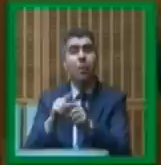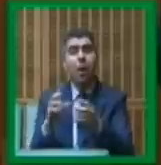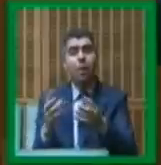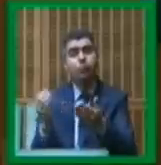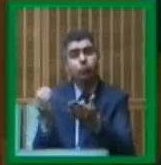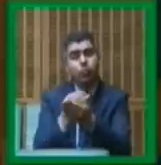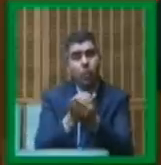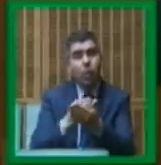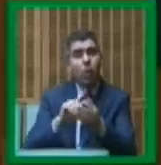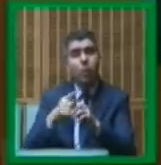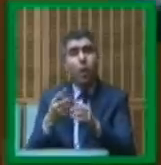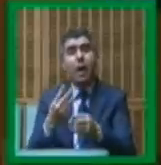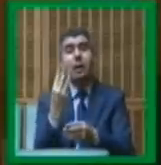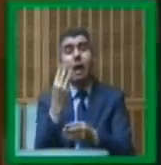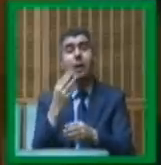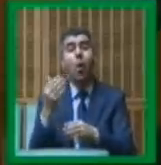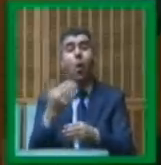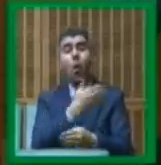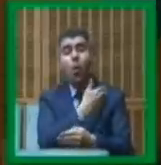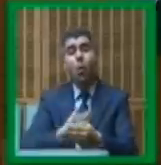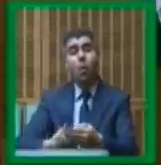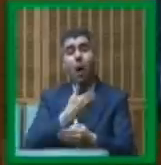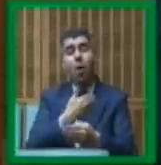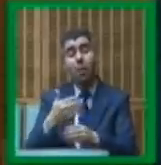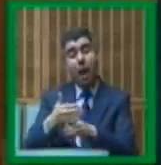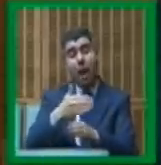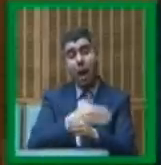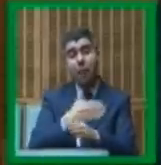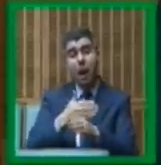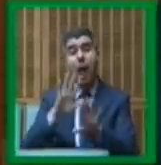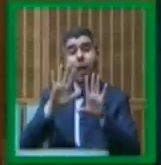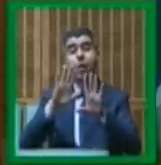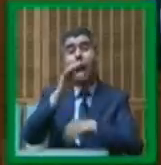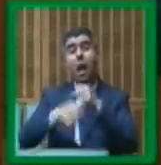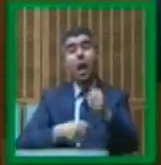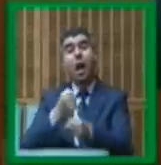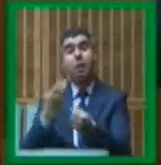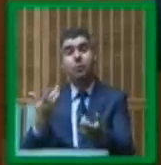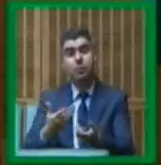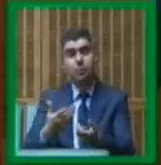اقترضته ثلاث حكومات اللي سبقتكم في ظرف 10 سنوات. سيد رئيس الحكومه.